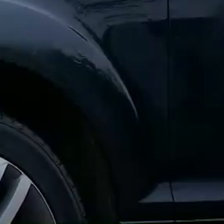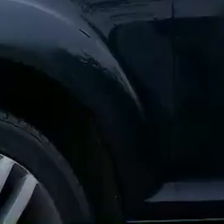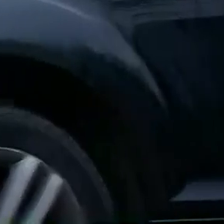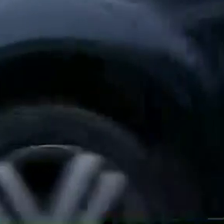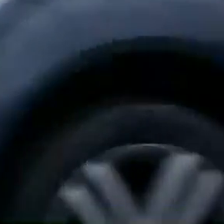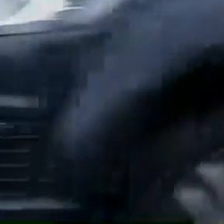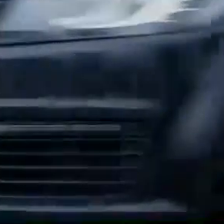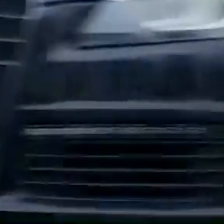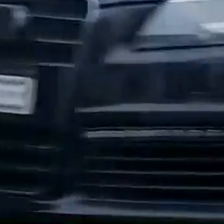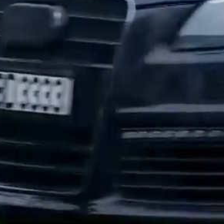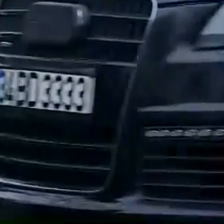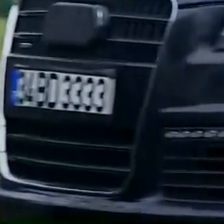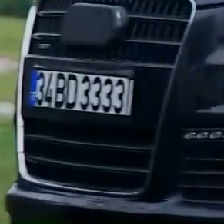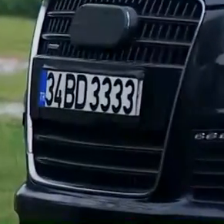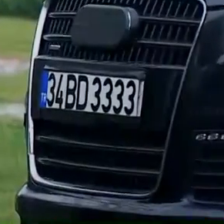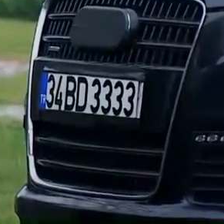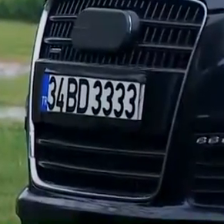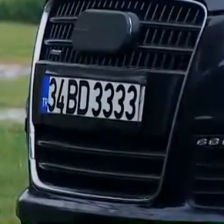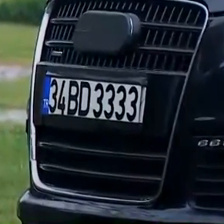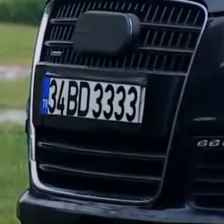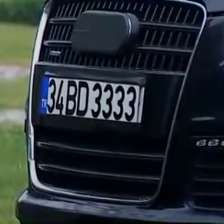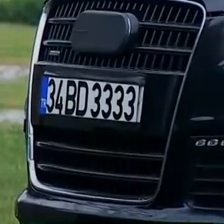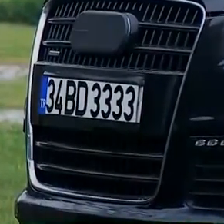sarılmış, yüzünde şapşal bir ifade.